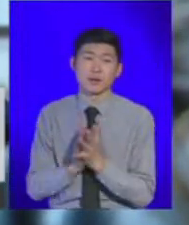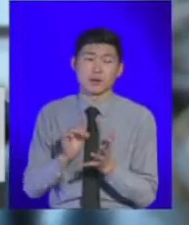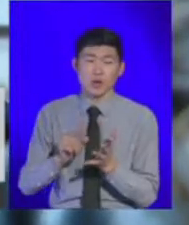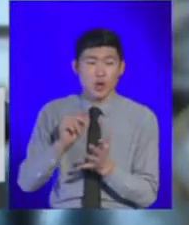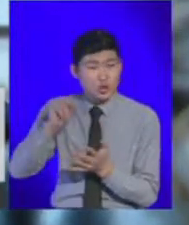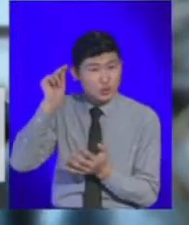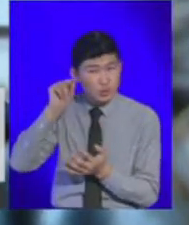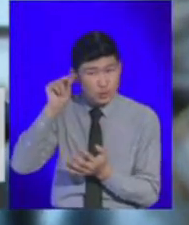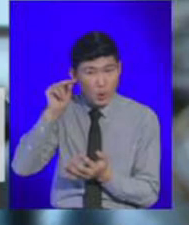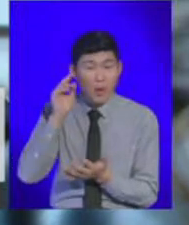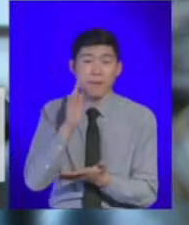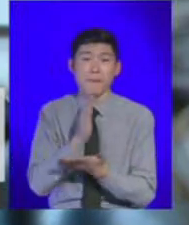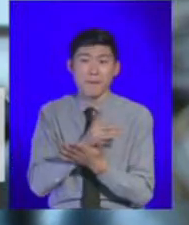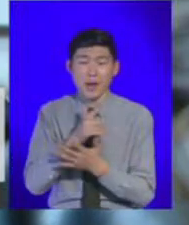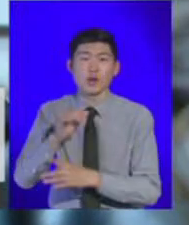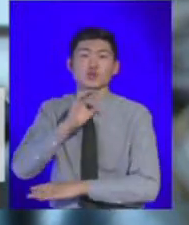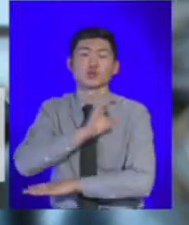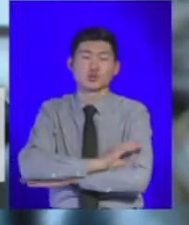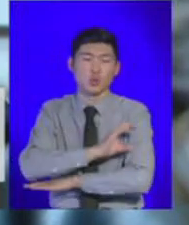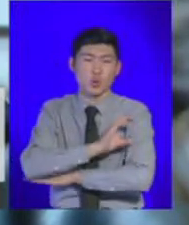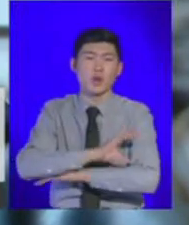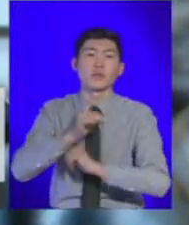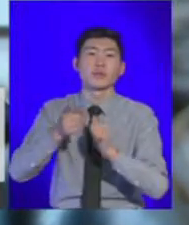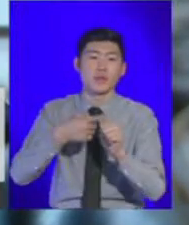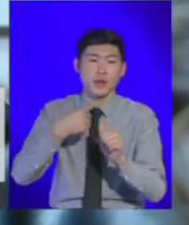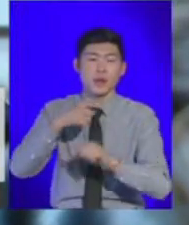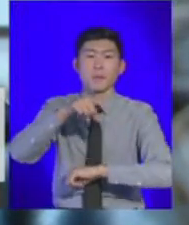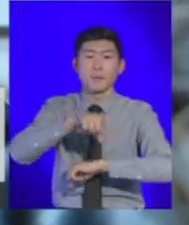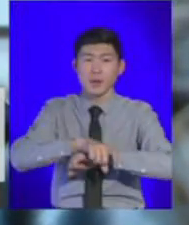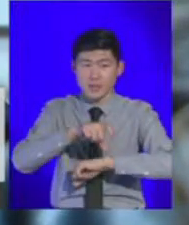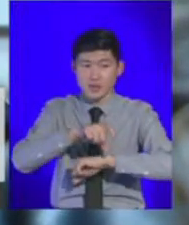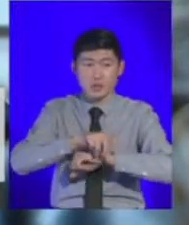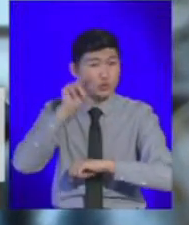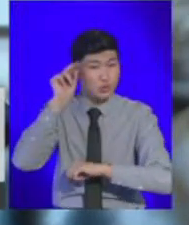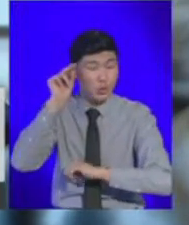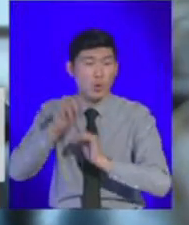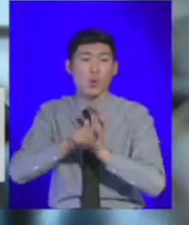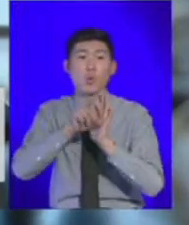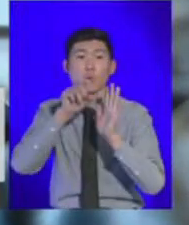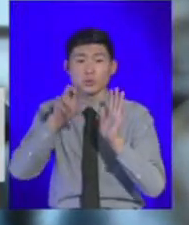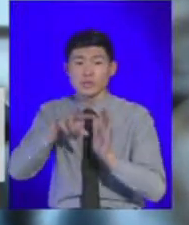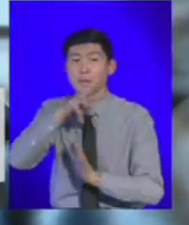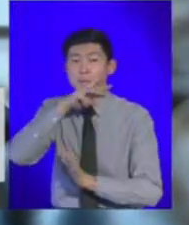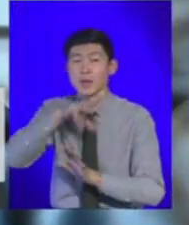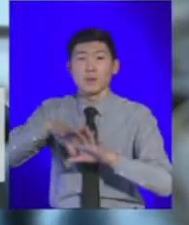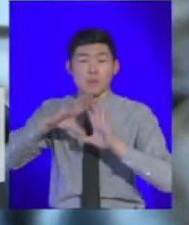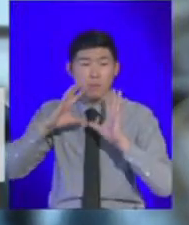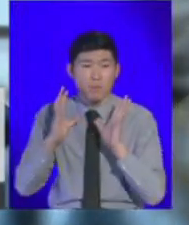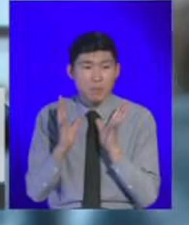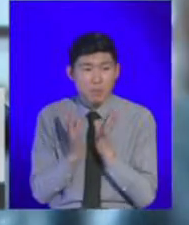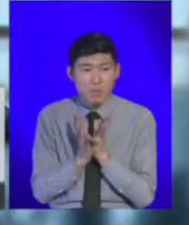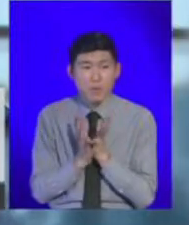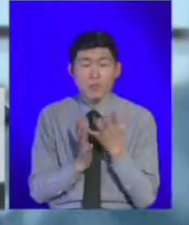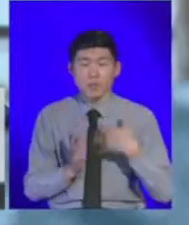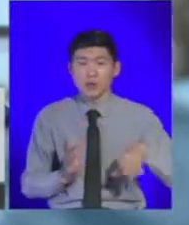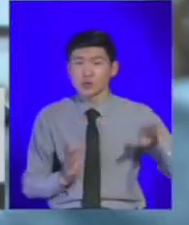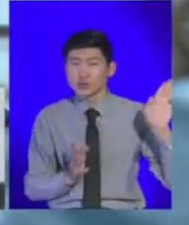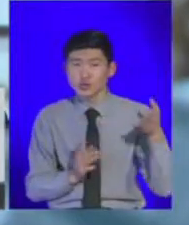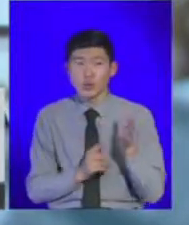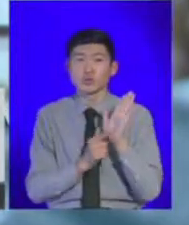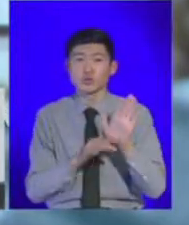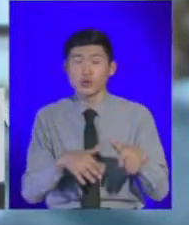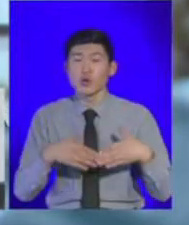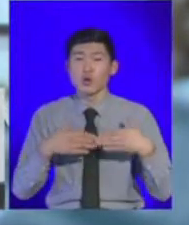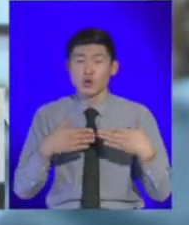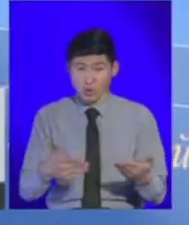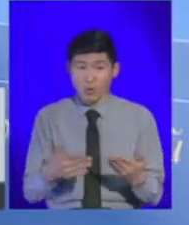суралцж байгаа сургуулийн нэр мэрэгжил суралцах хугацаа мэдээллүүдийг яг одоо бид нар ил тод болох ийм нийлийн